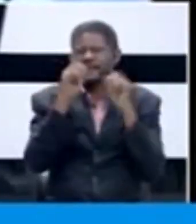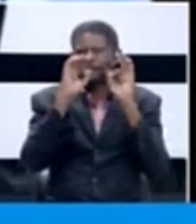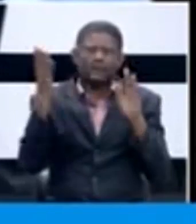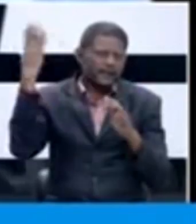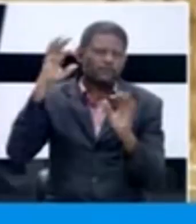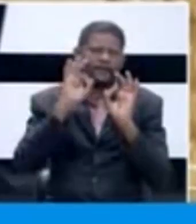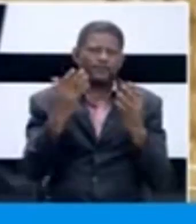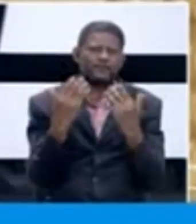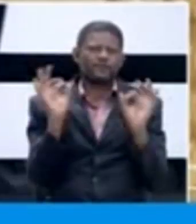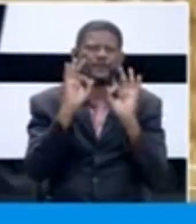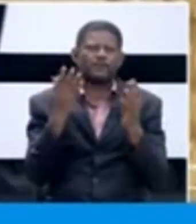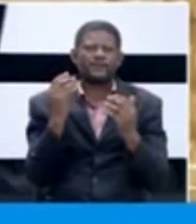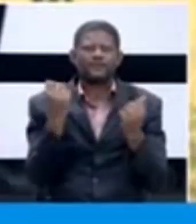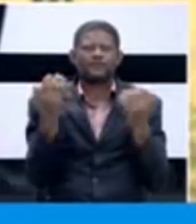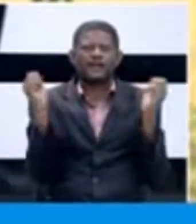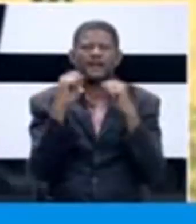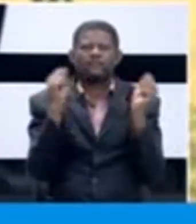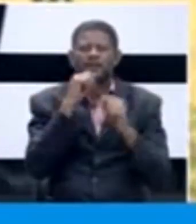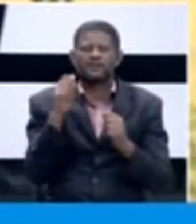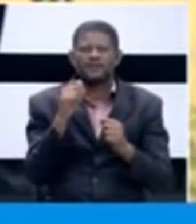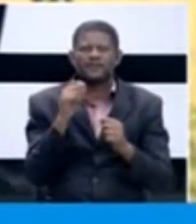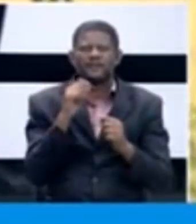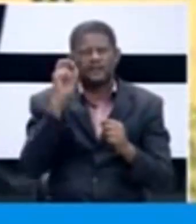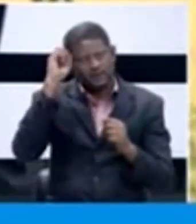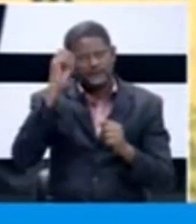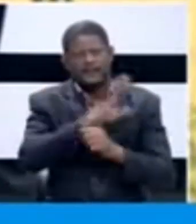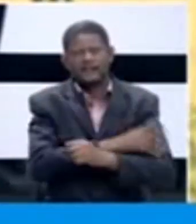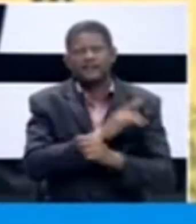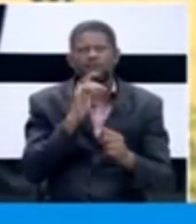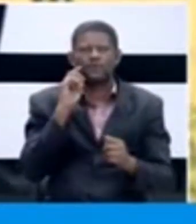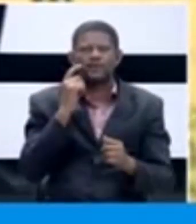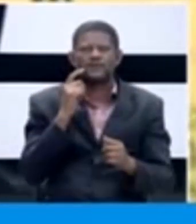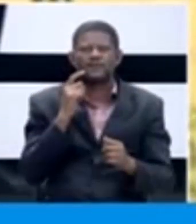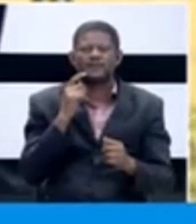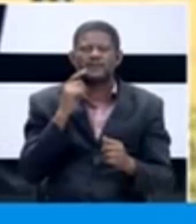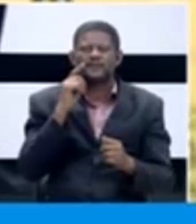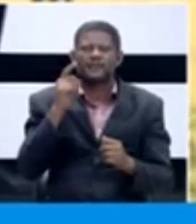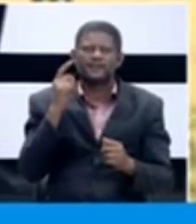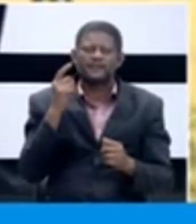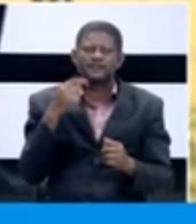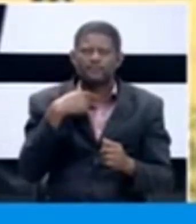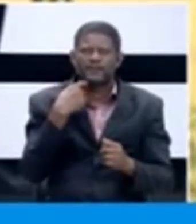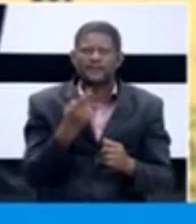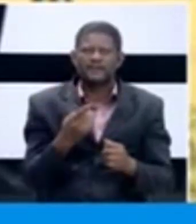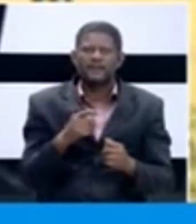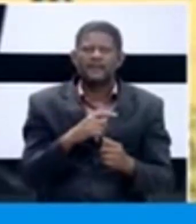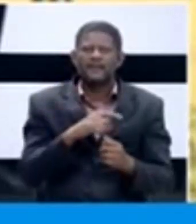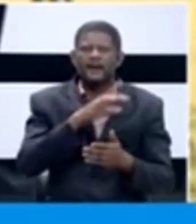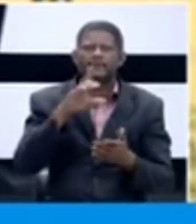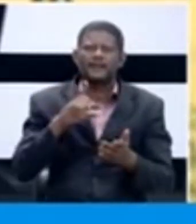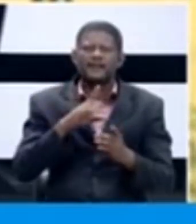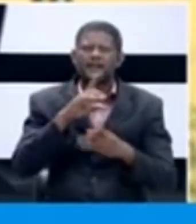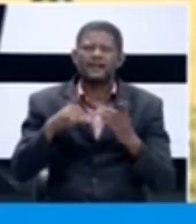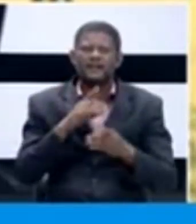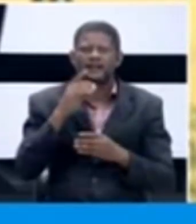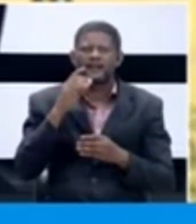ህዝቢ ተባእሲ እውን ኣይፈልጥን ሕዚ እውን ኣይባእስን። ናይ ህወሓት ሓይልታት እኮ በዓል ጥንታክ ዝበሃላ ኣብ ክልል ኣምሓራ እየን ነረን፣ ኣብ